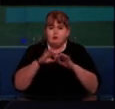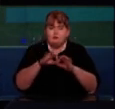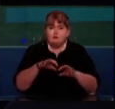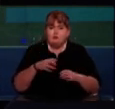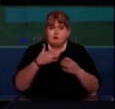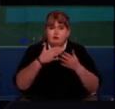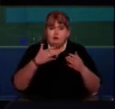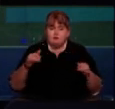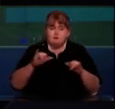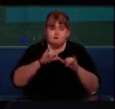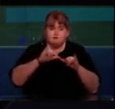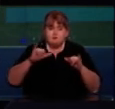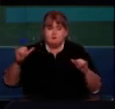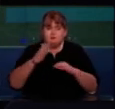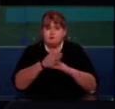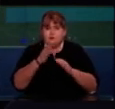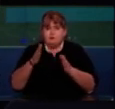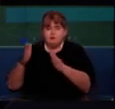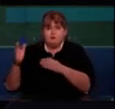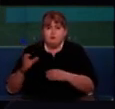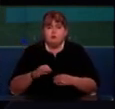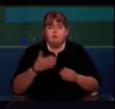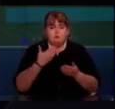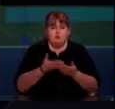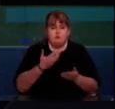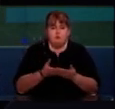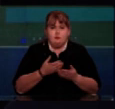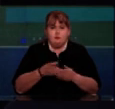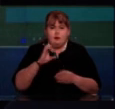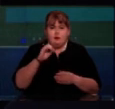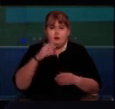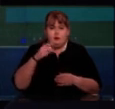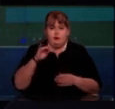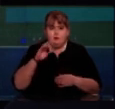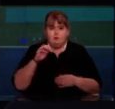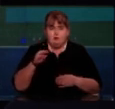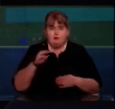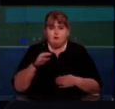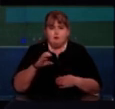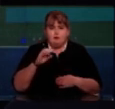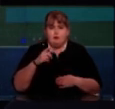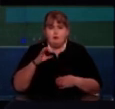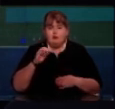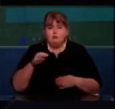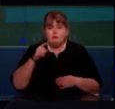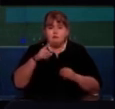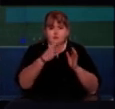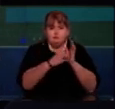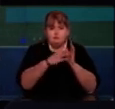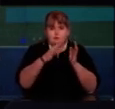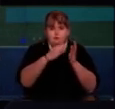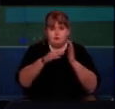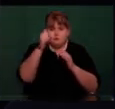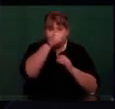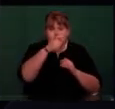различные этапы развития. Разберем примеры. Египет. Египет в 1990-х